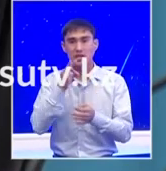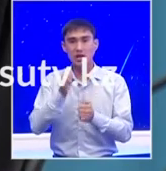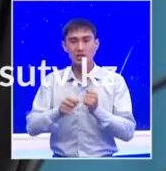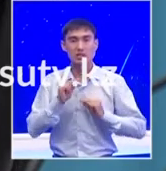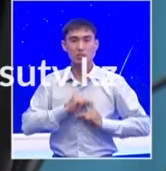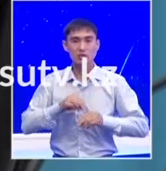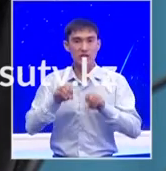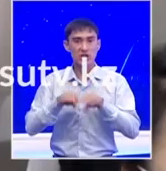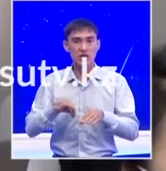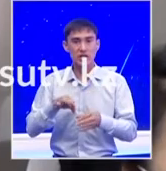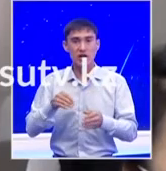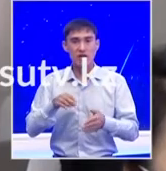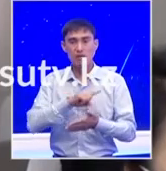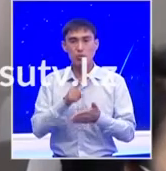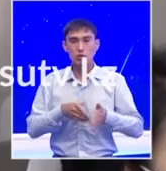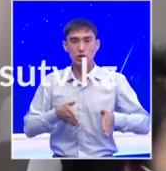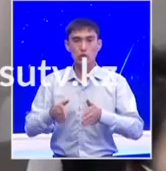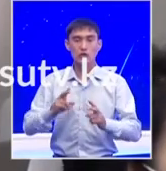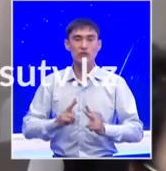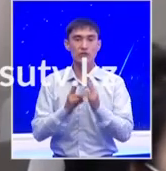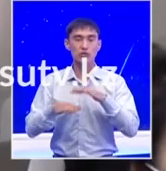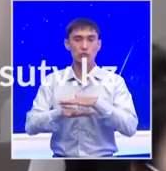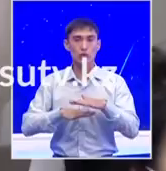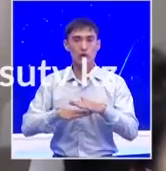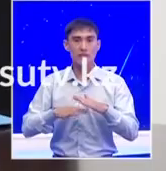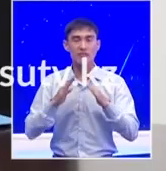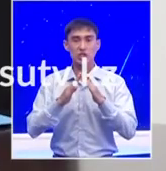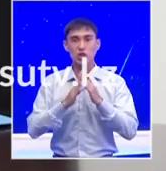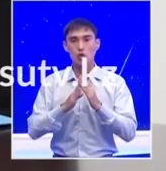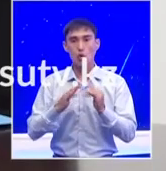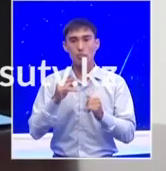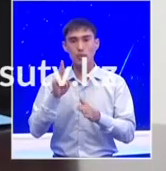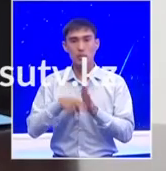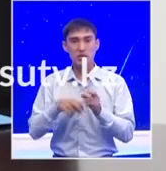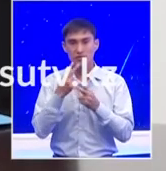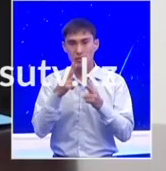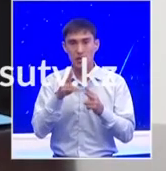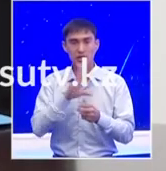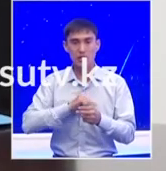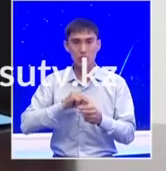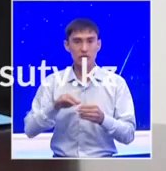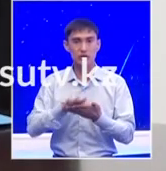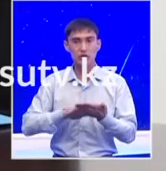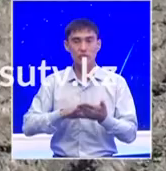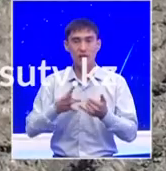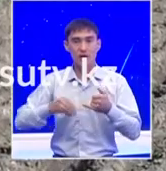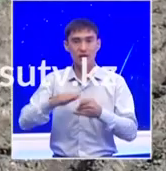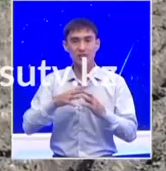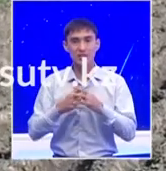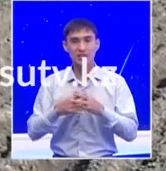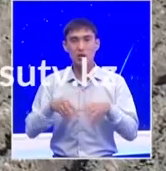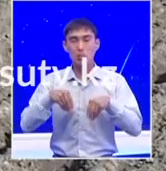Отметил решение вопросов дорожно-транспортной инфраструктуры, охвата жильем. Не оставил без внимания и аграрный сектор. К слову, в этом году